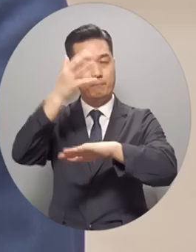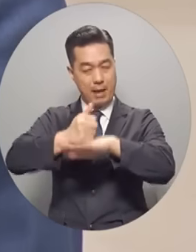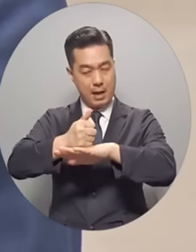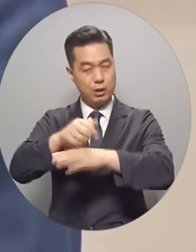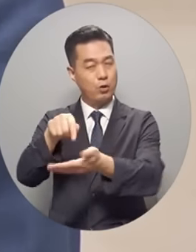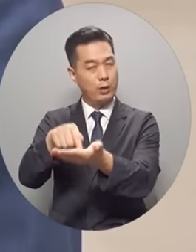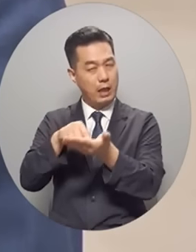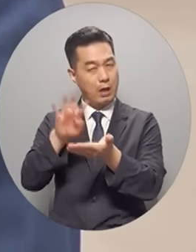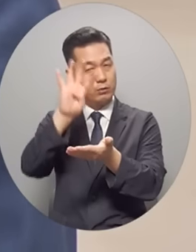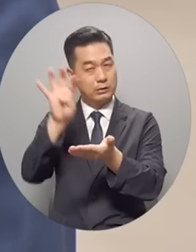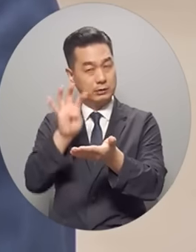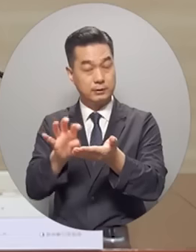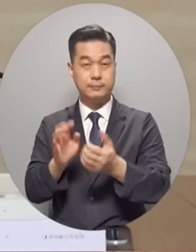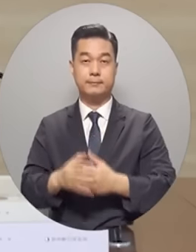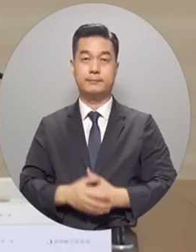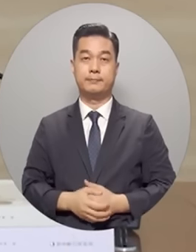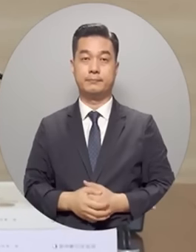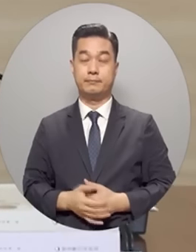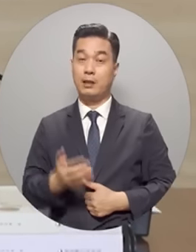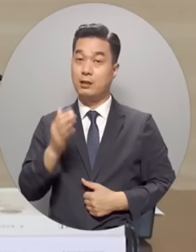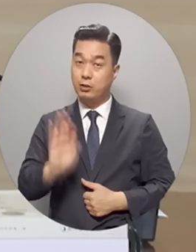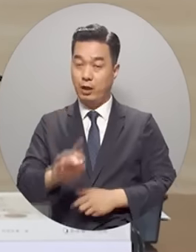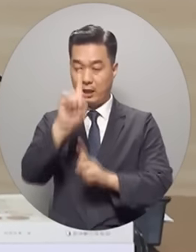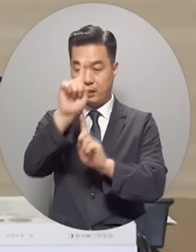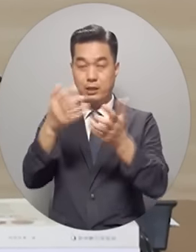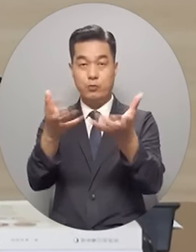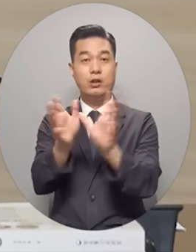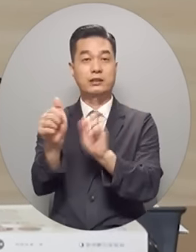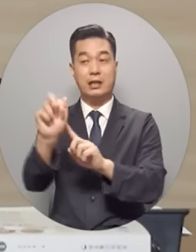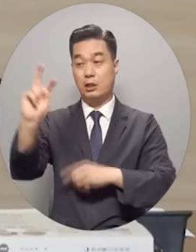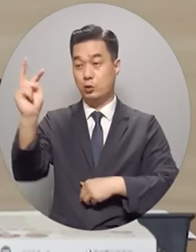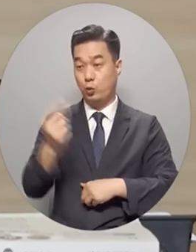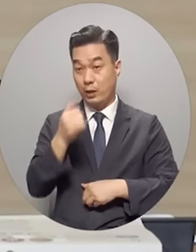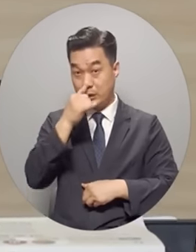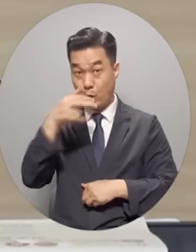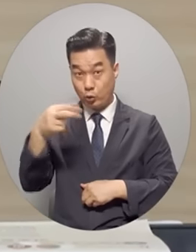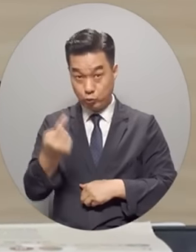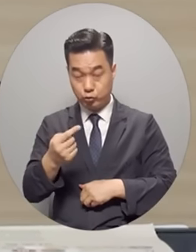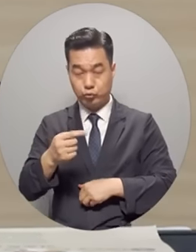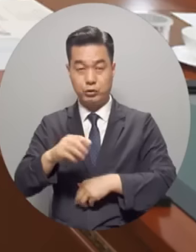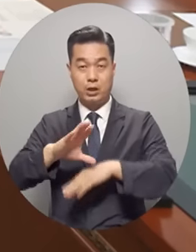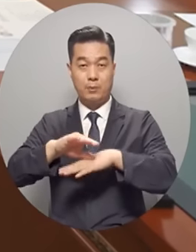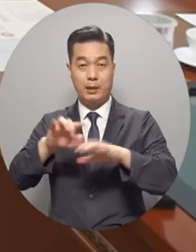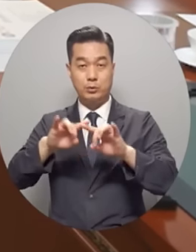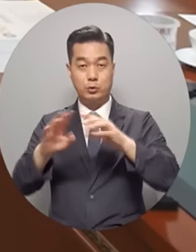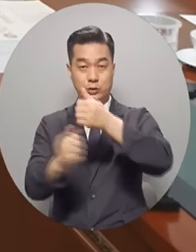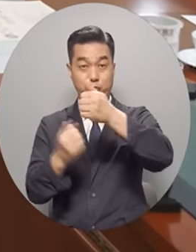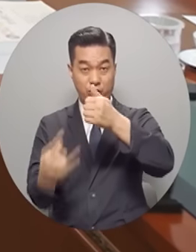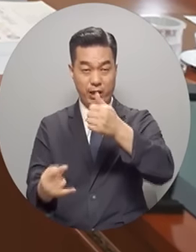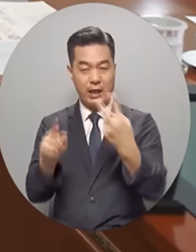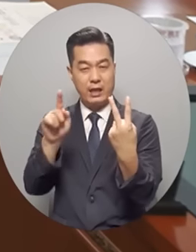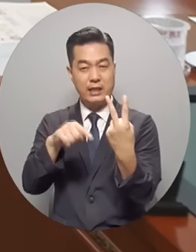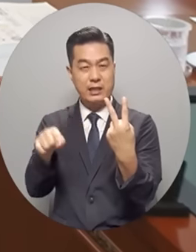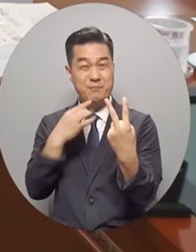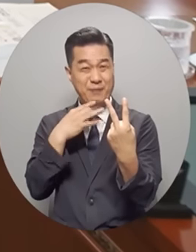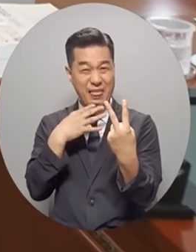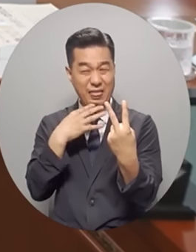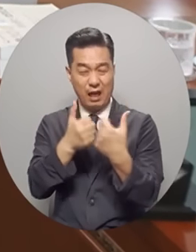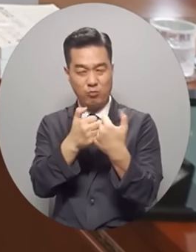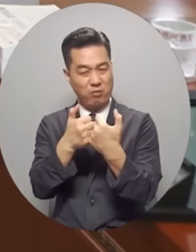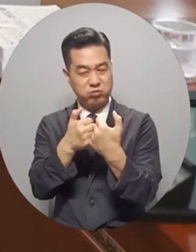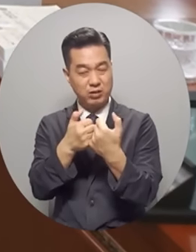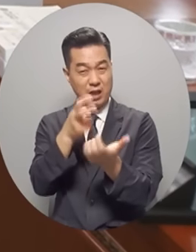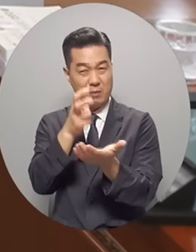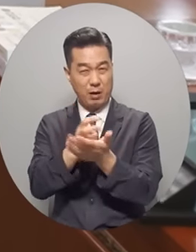가능성도 있습니다 그러나이 위원장이 돌아오더라도 방 이인제를 둘러싼 법적 공방은 피하기